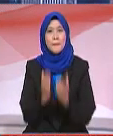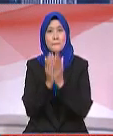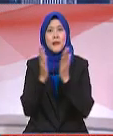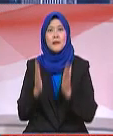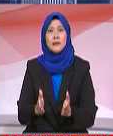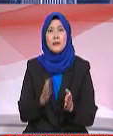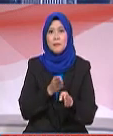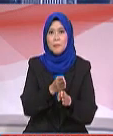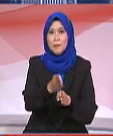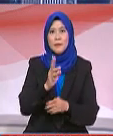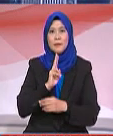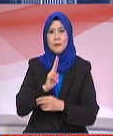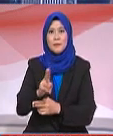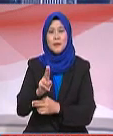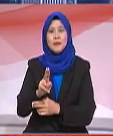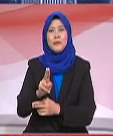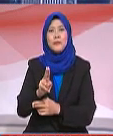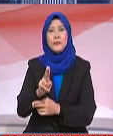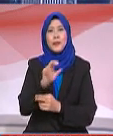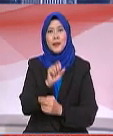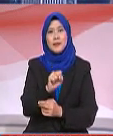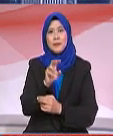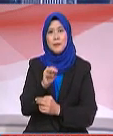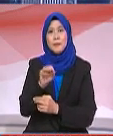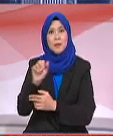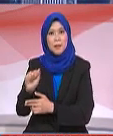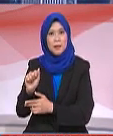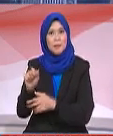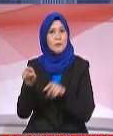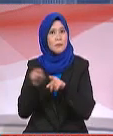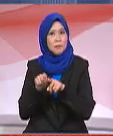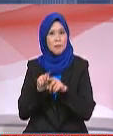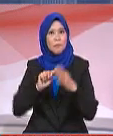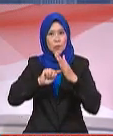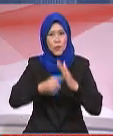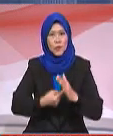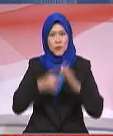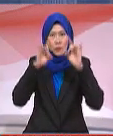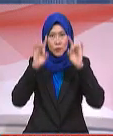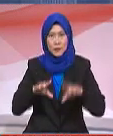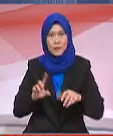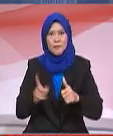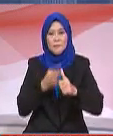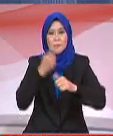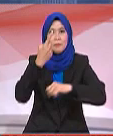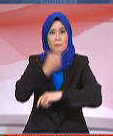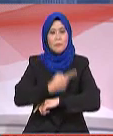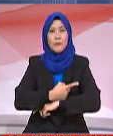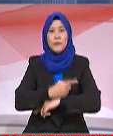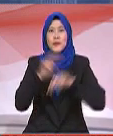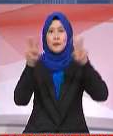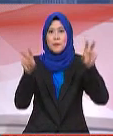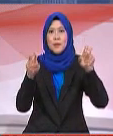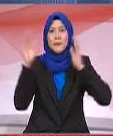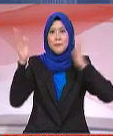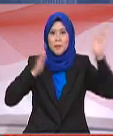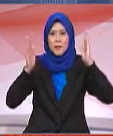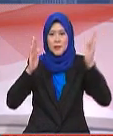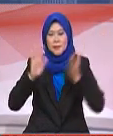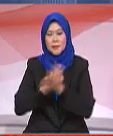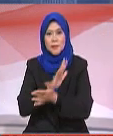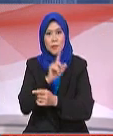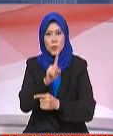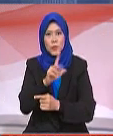Pelajar aliran agama di Sekolah Menengah Agama SMA juga memulakan hari pertama peperiksaan dengan subjek Bahasa Melayu